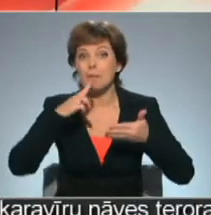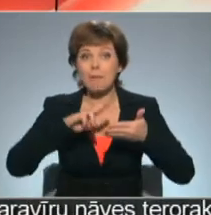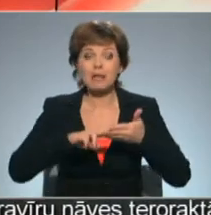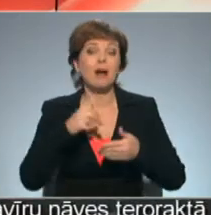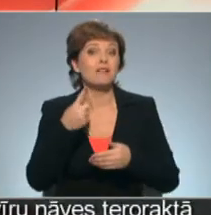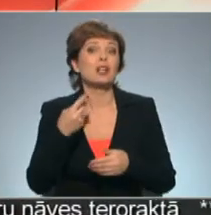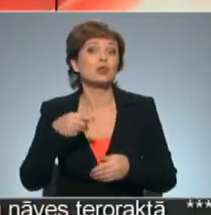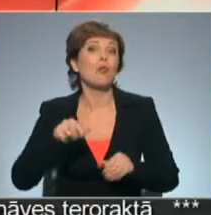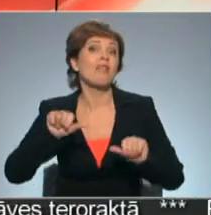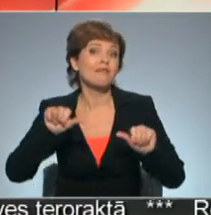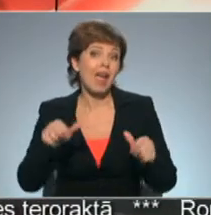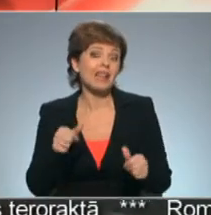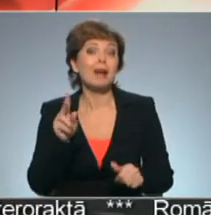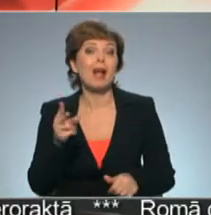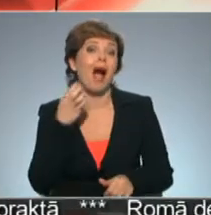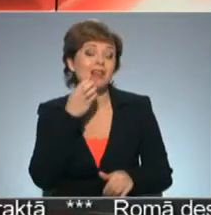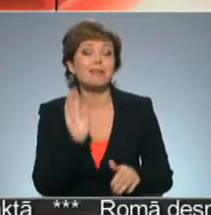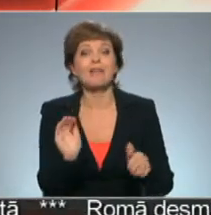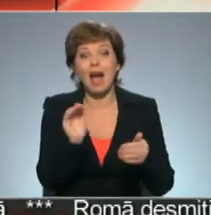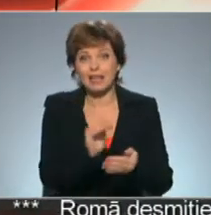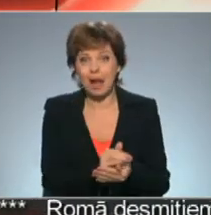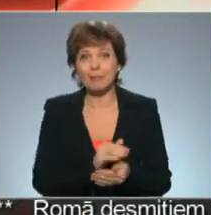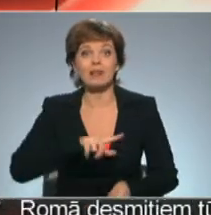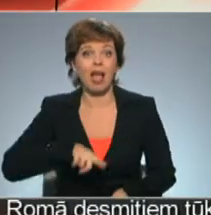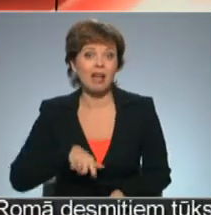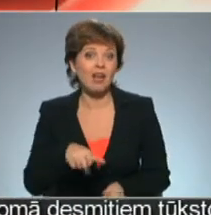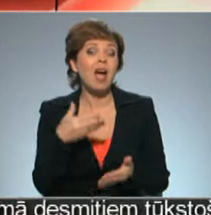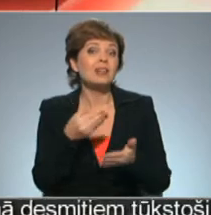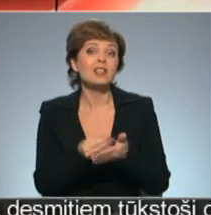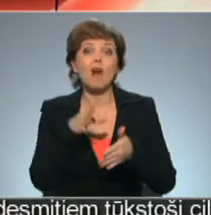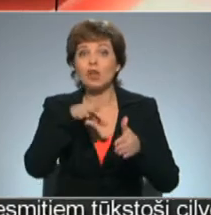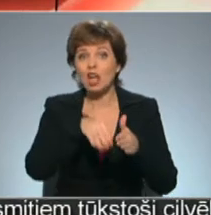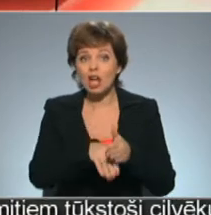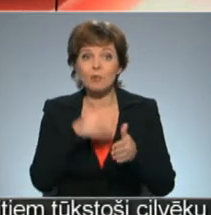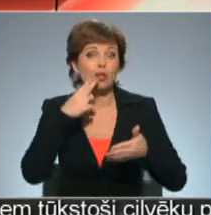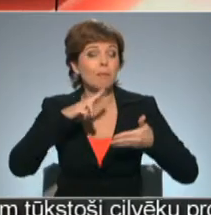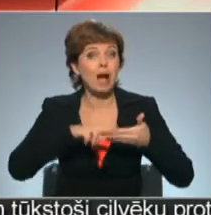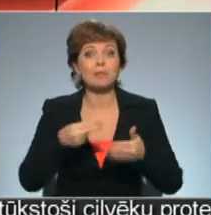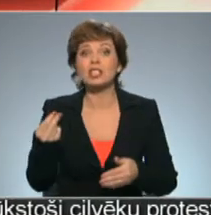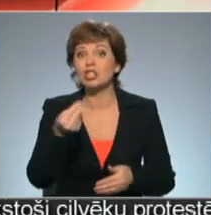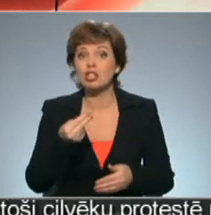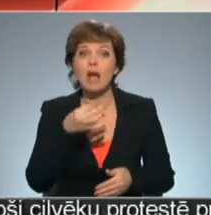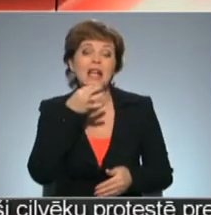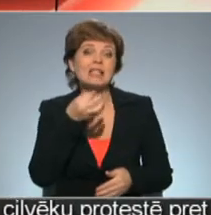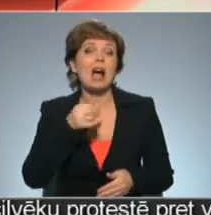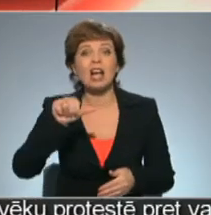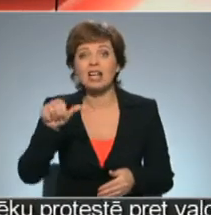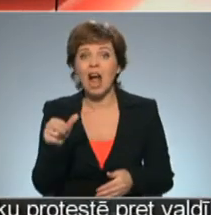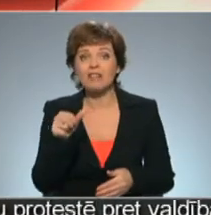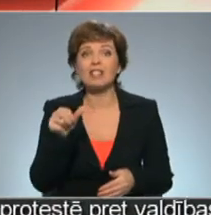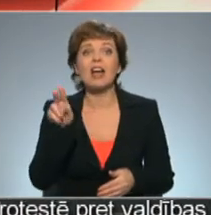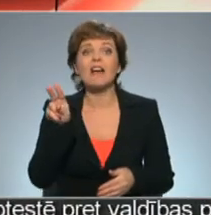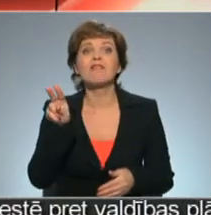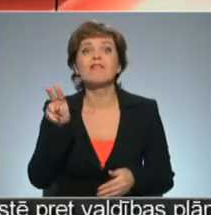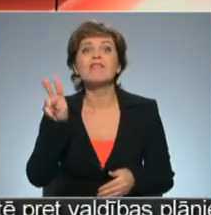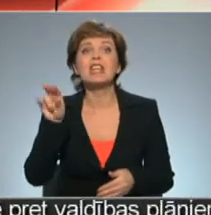Pastmarka ir viens no veidiem, kā ārzemēs var iepazīt Latviju. Tā par savu iesaistīšanos pastmarku zīmēšanā saka grafiķe Elite